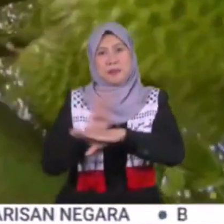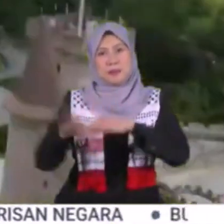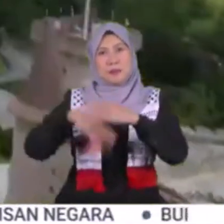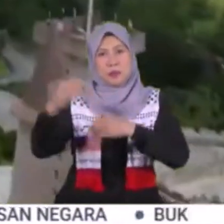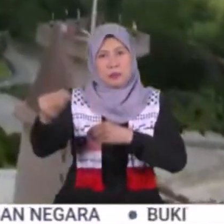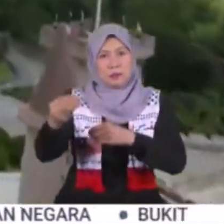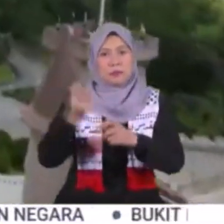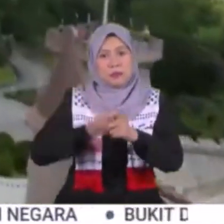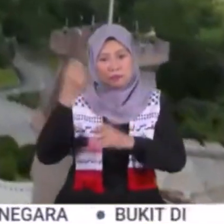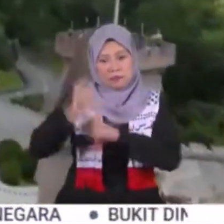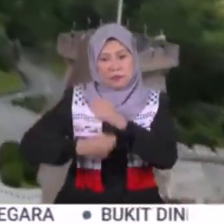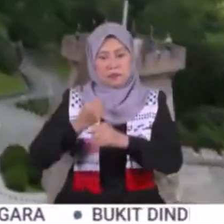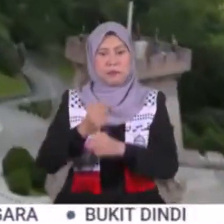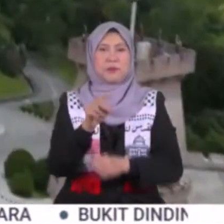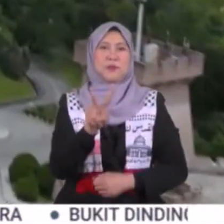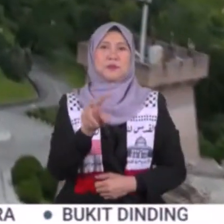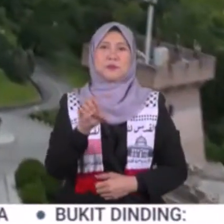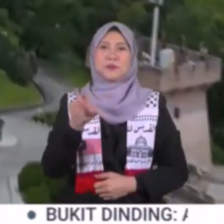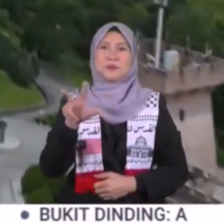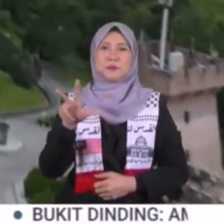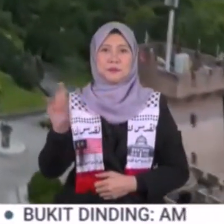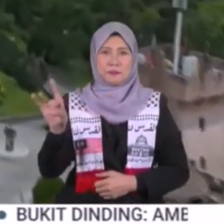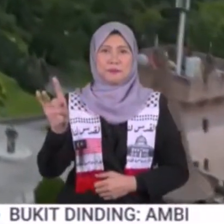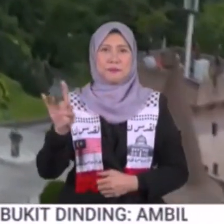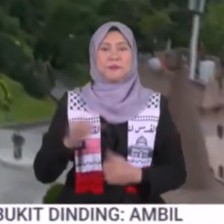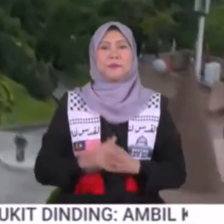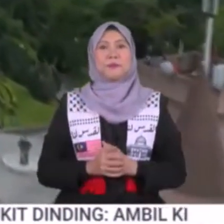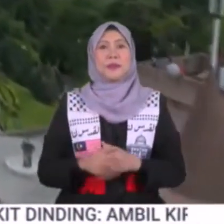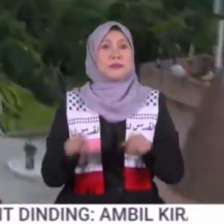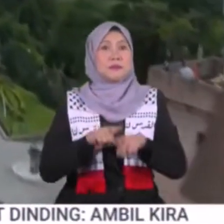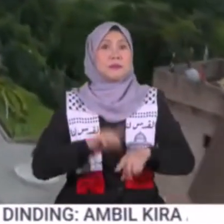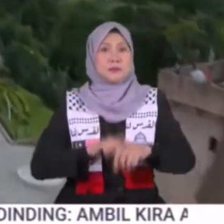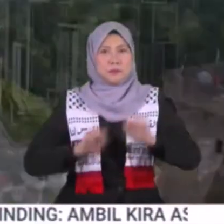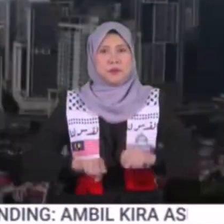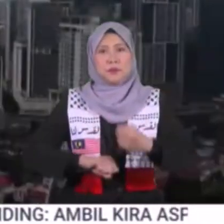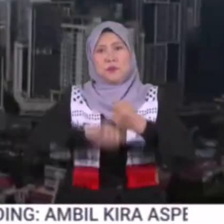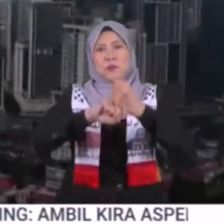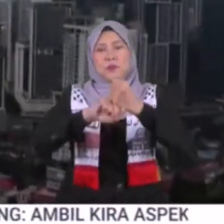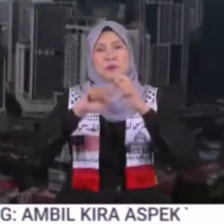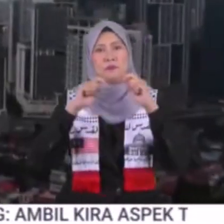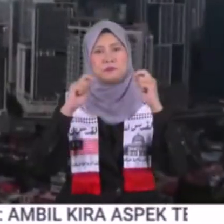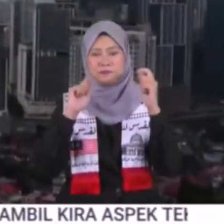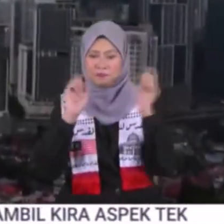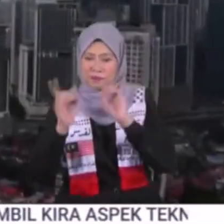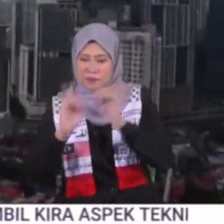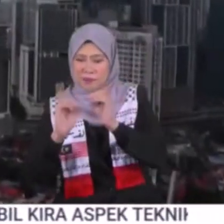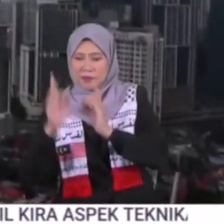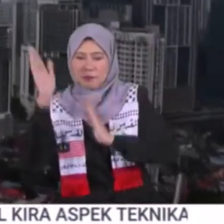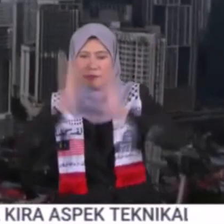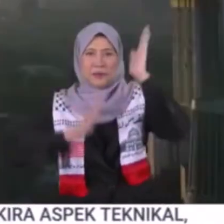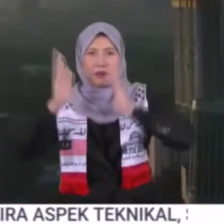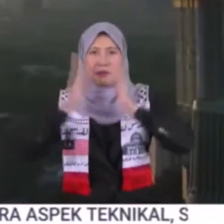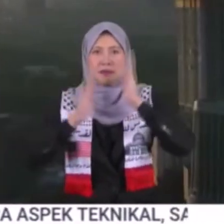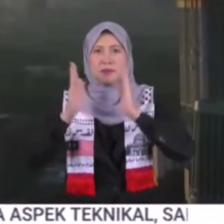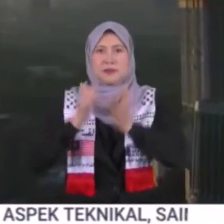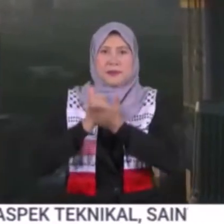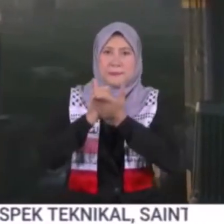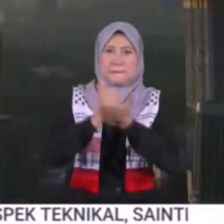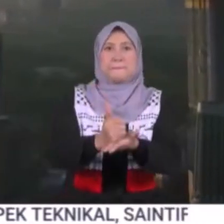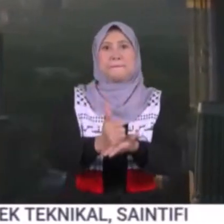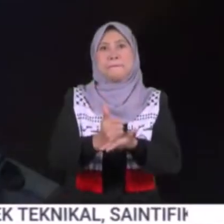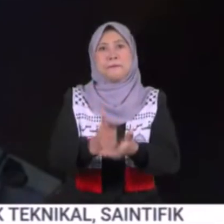luar setiap tahun sehingga 2038. Pada masa sama, mendukung transformasi digital Malaysia dan